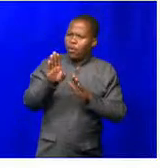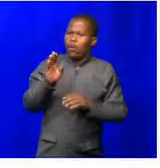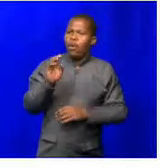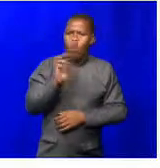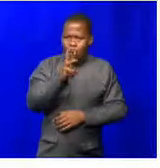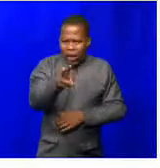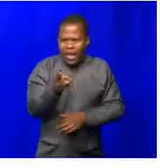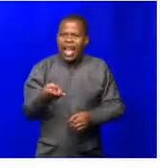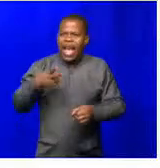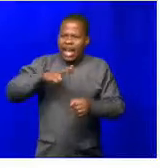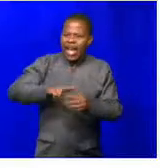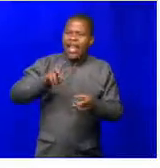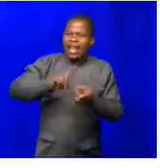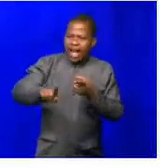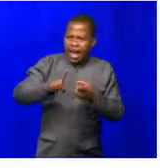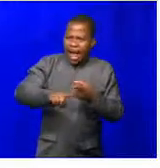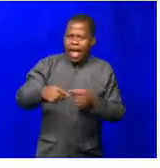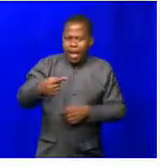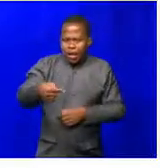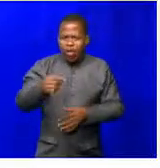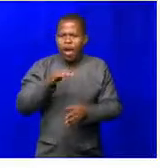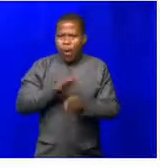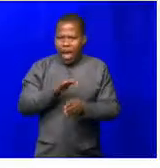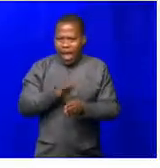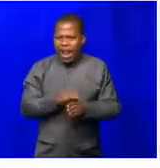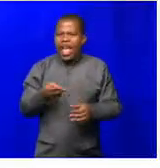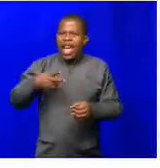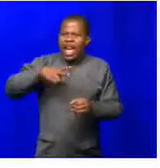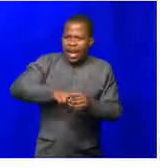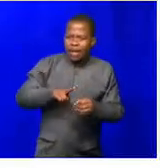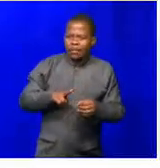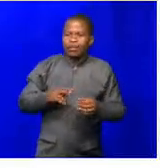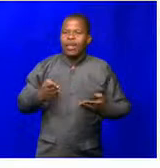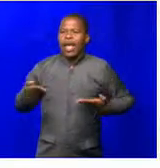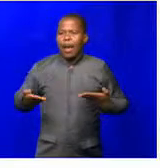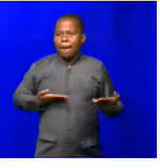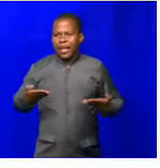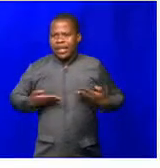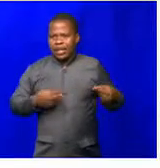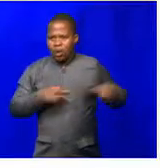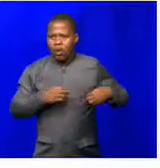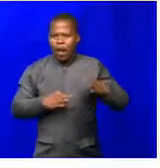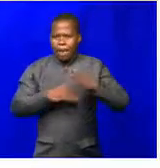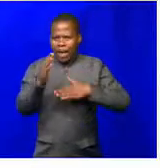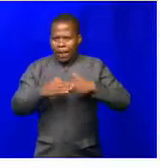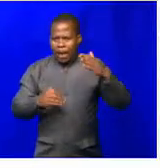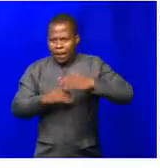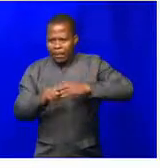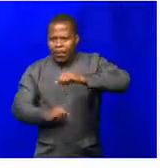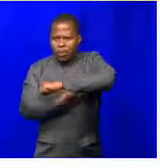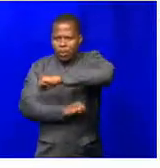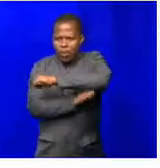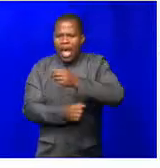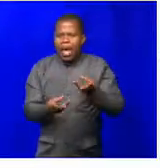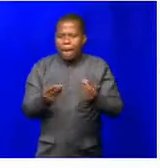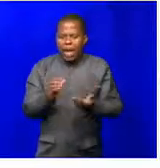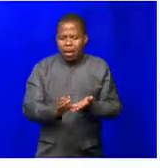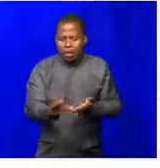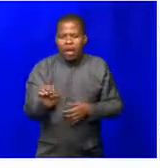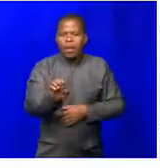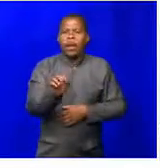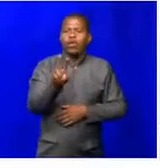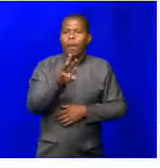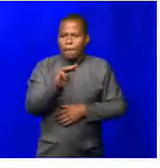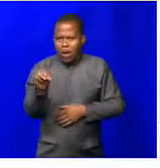kuhambe kahle imidlalo kanzi labasekele le midlalo lokuyinyathi construction labasekele ngemali lengi 2 million